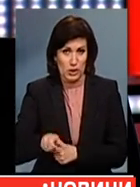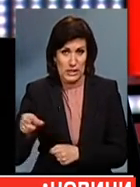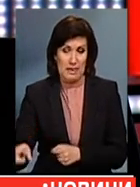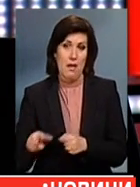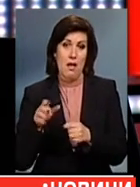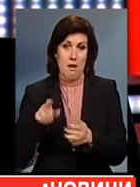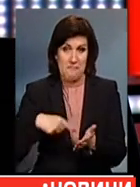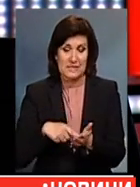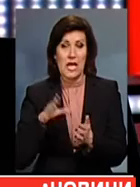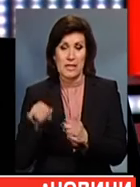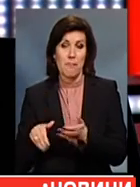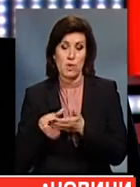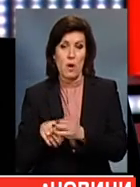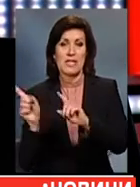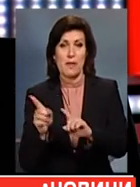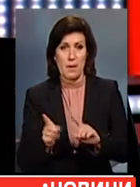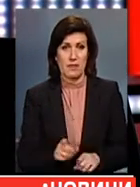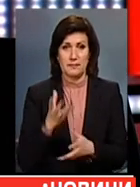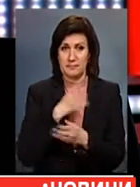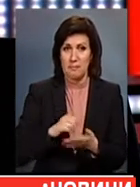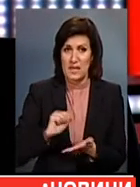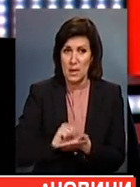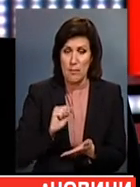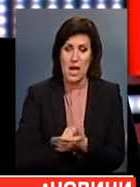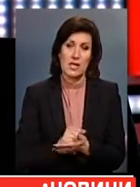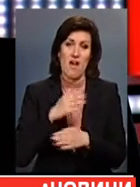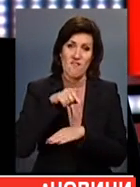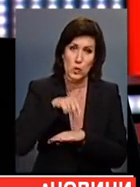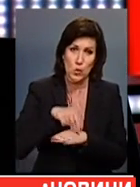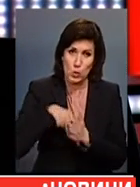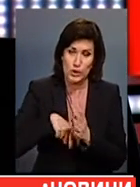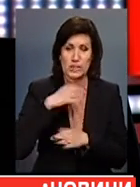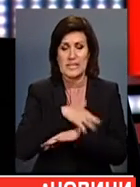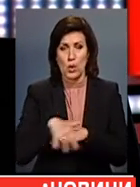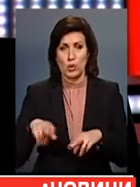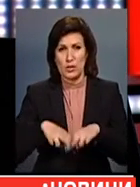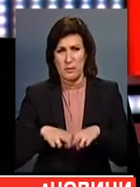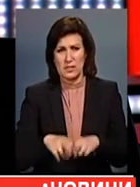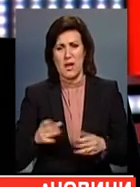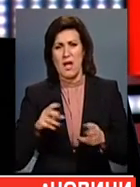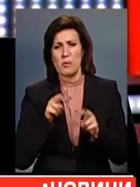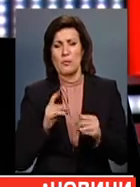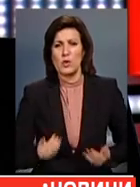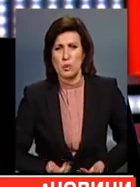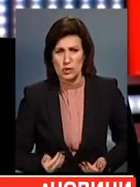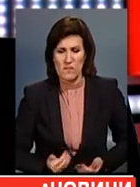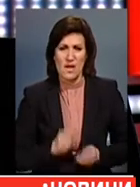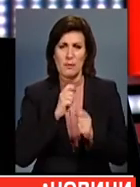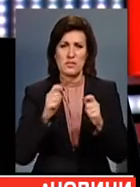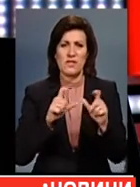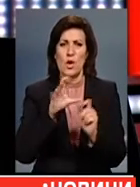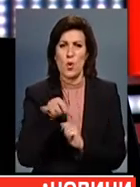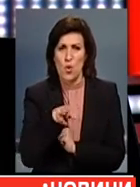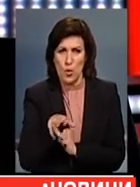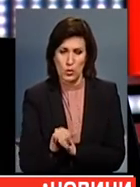закарпатці. Підробляли як внутрішні, так і закордонні паспорти, посвідки на проживання, довідки про присвоєння ідентифікаційного